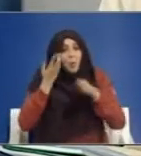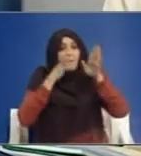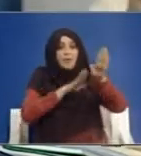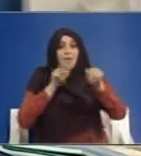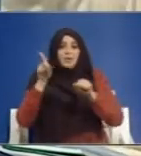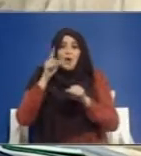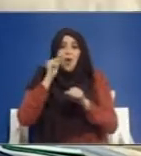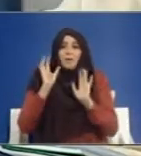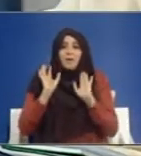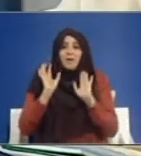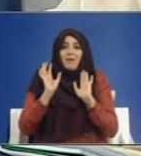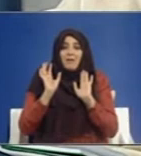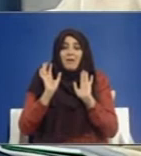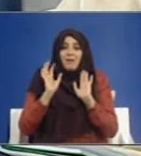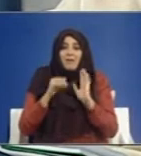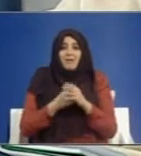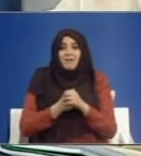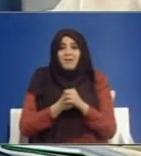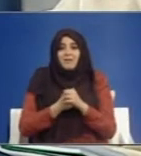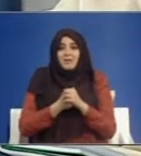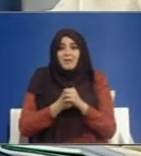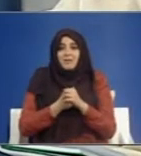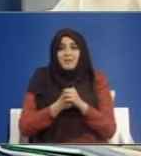العامل وتحمي بها نفسها.